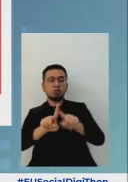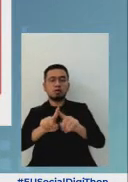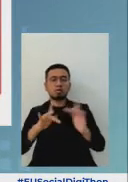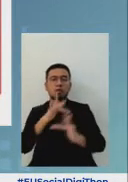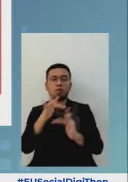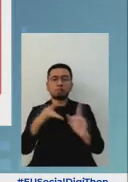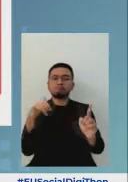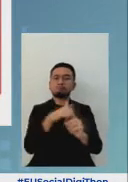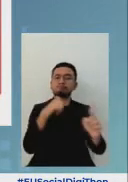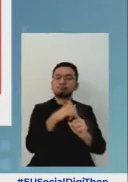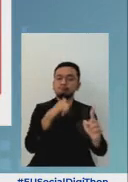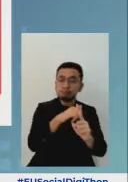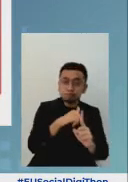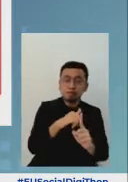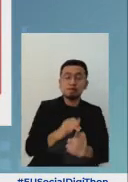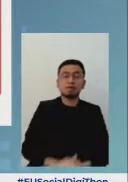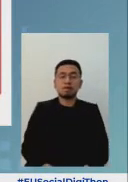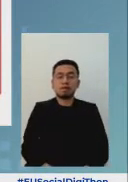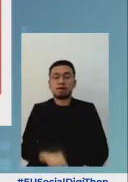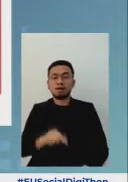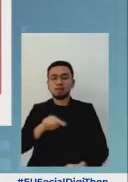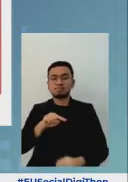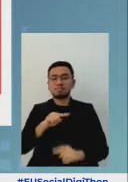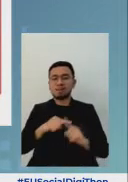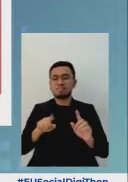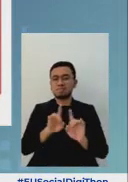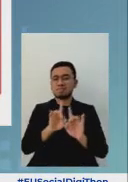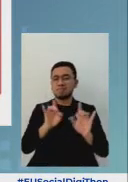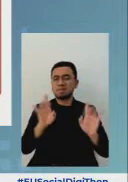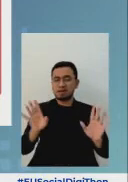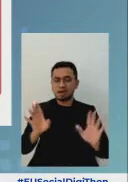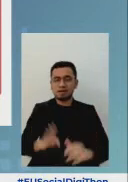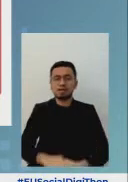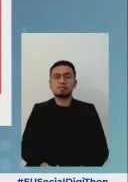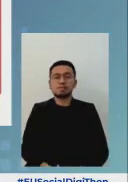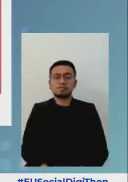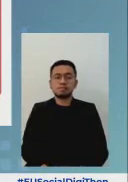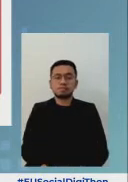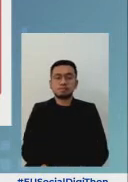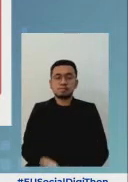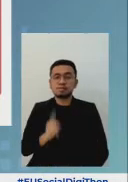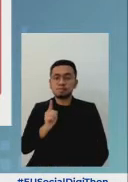Dan itu range-nya berbeda-beda dari, jadi survei ini dilakukan selama 2 tahun,